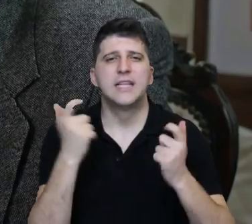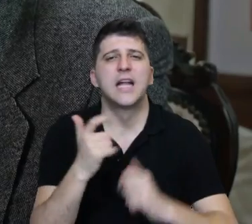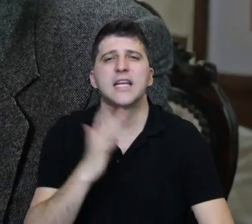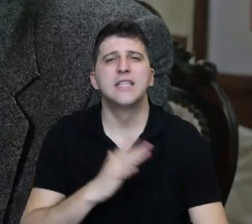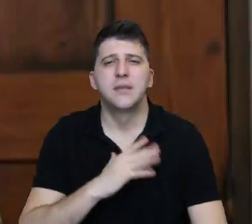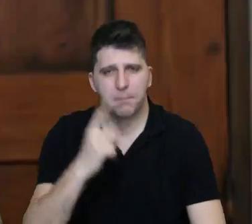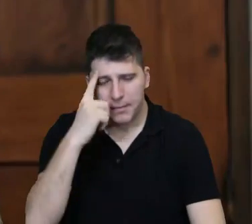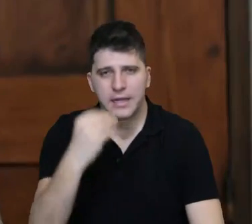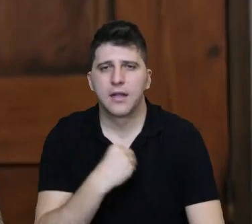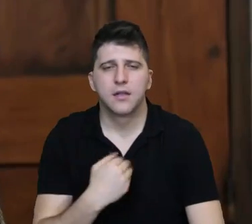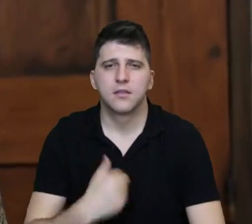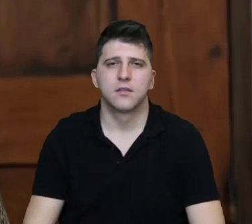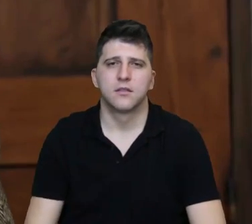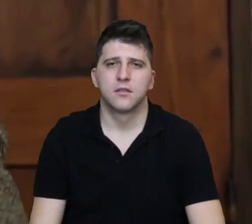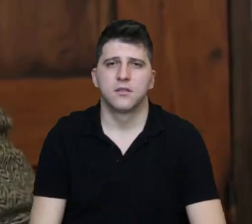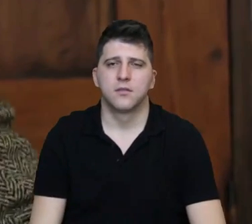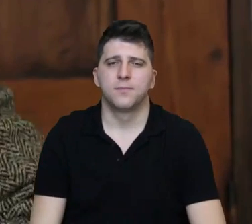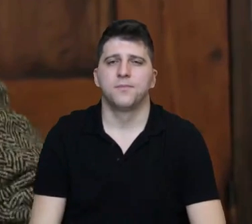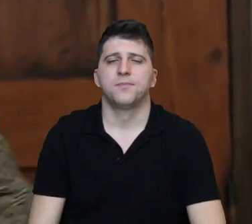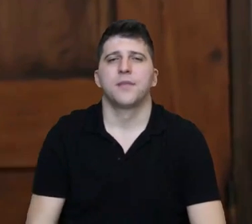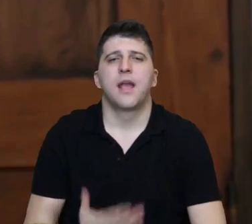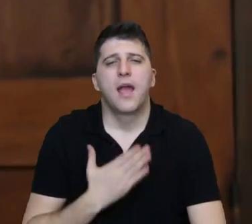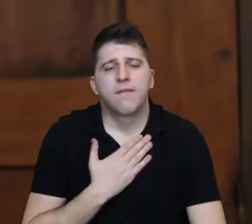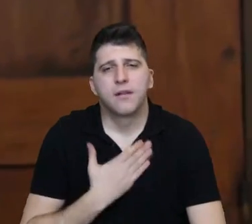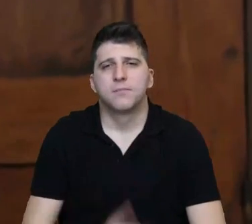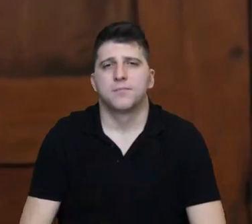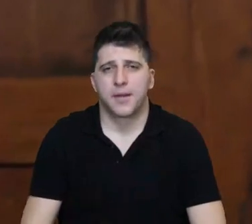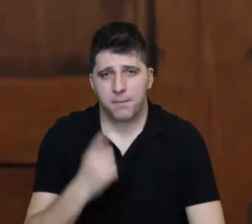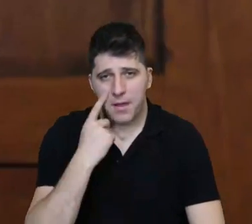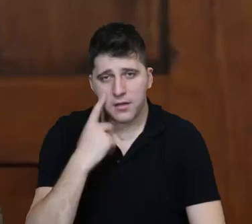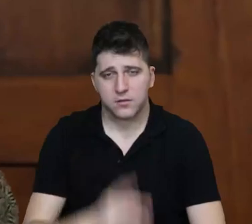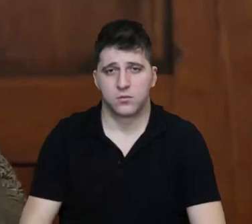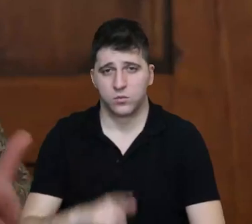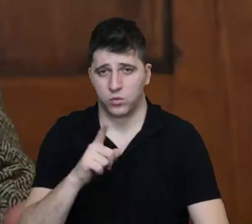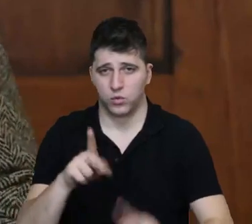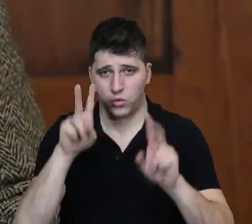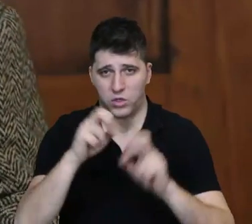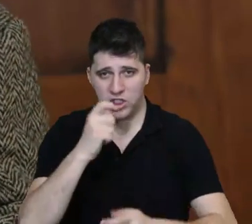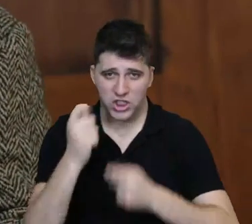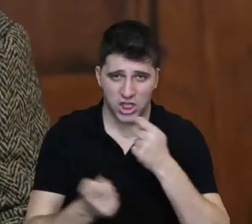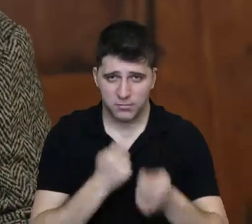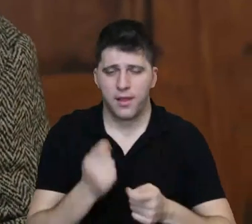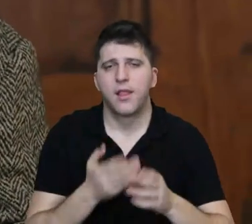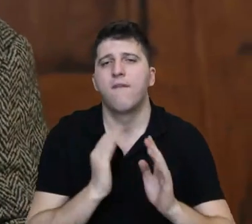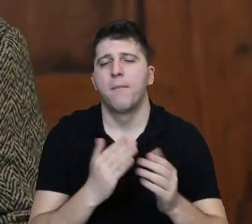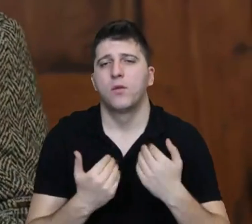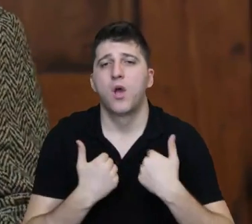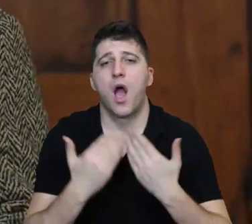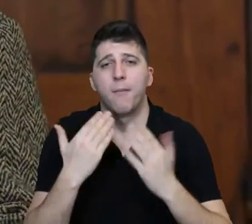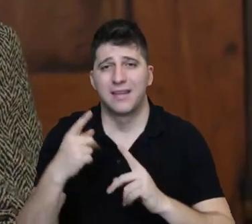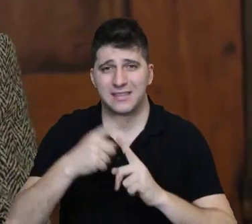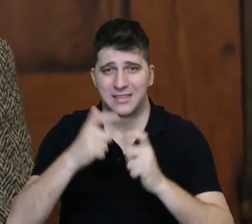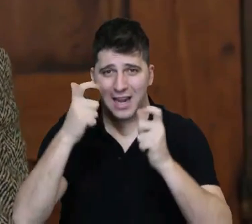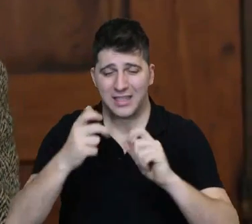istediğin bilgiler? Efendim, bakın bu konudaki çalışmalarım devam ediyor. Ancak